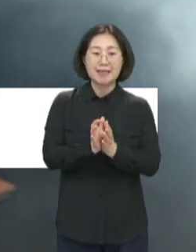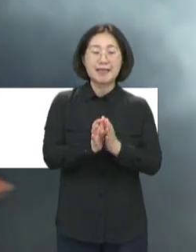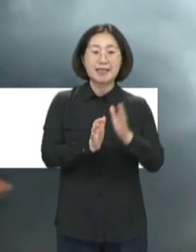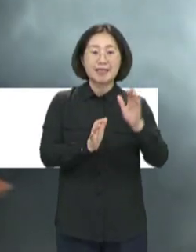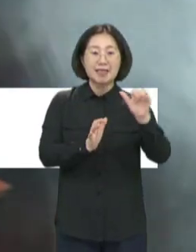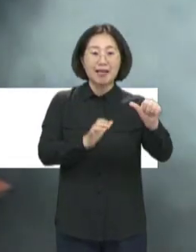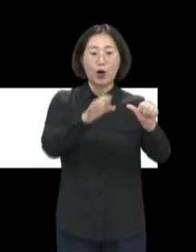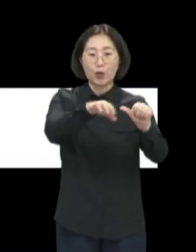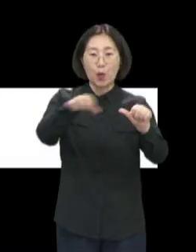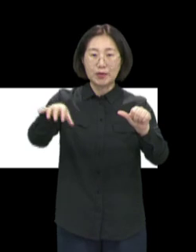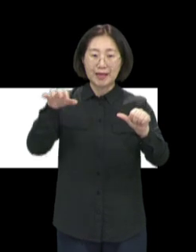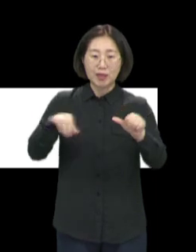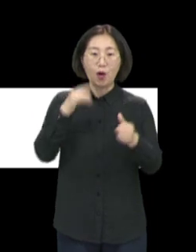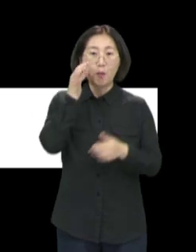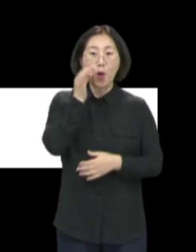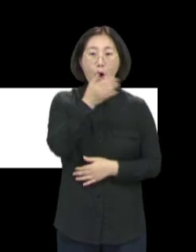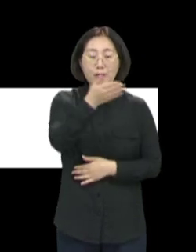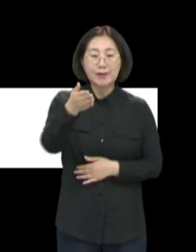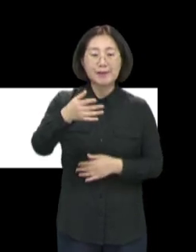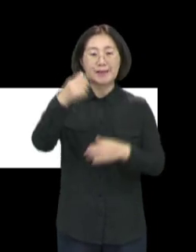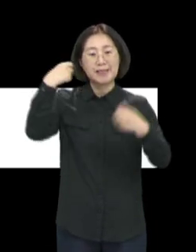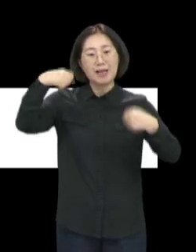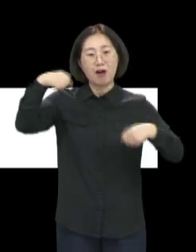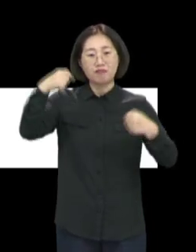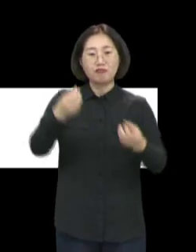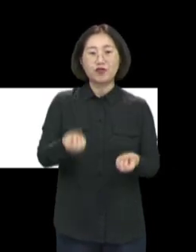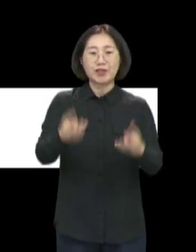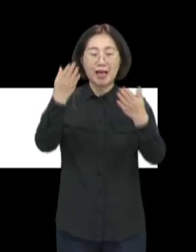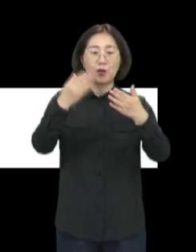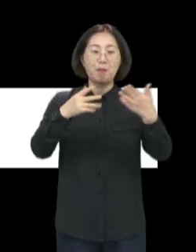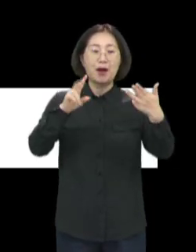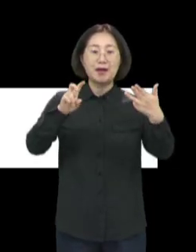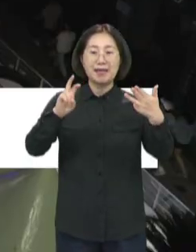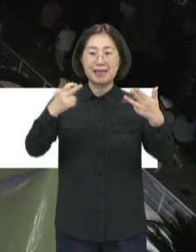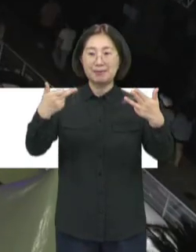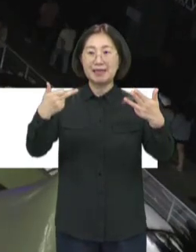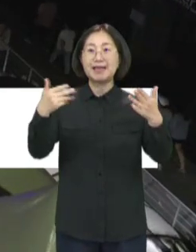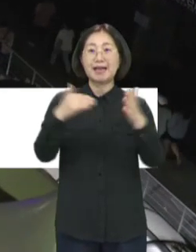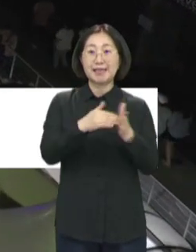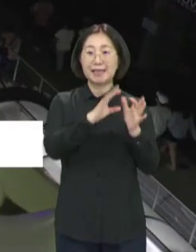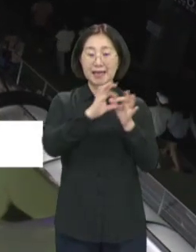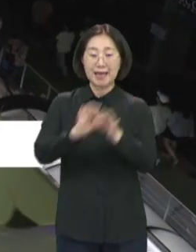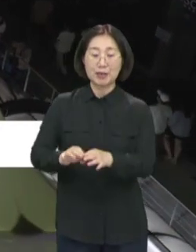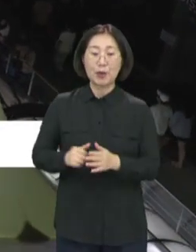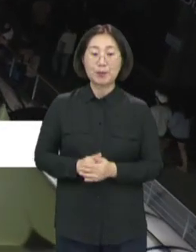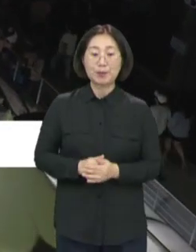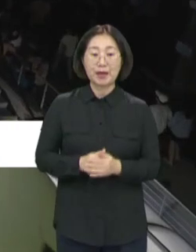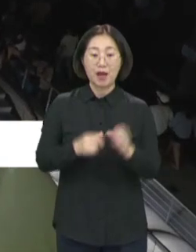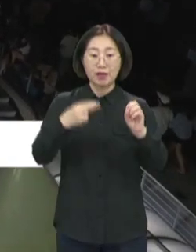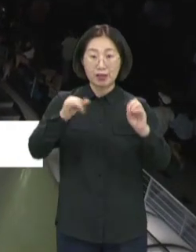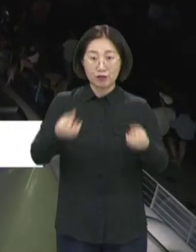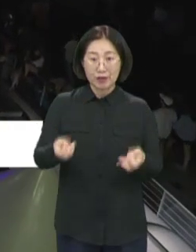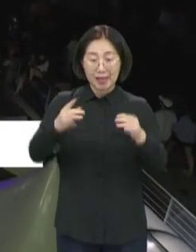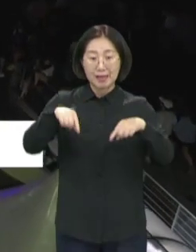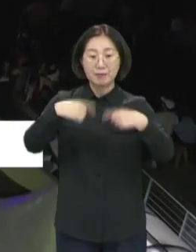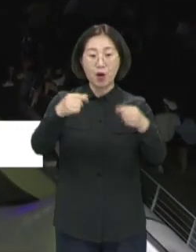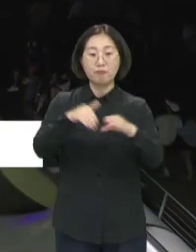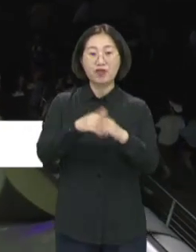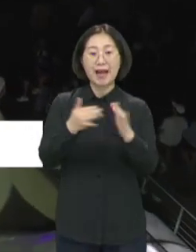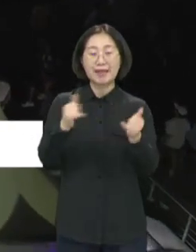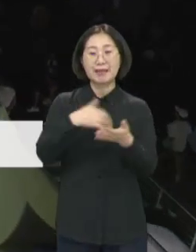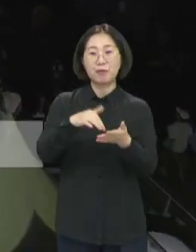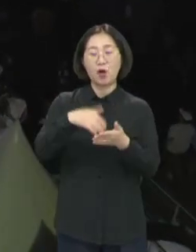소극장에서 진행되는 대전국제소극장 연극축제도 17일까지 펼쳐집니다. 이번 영시축제에 참여한 지역 문화예술인은